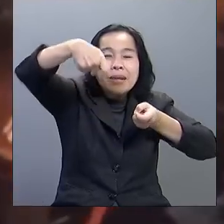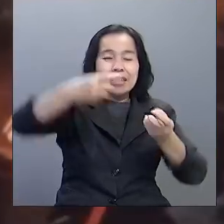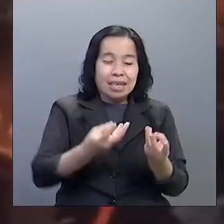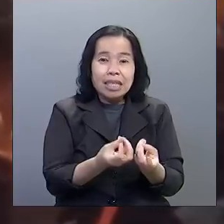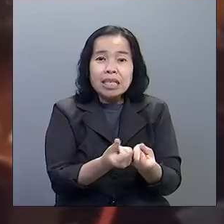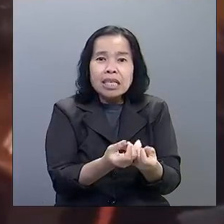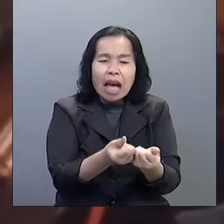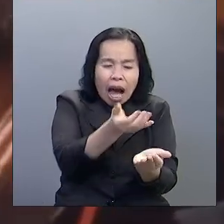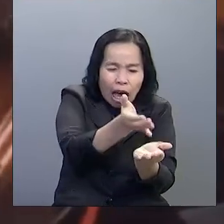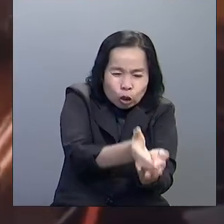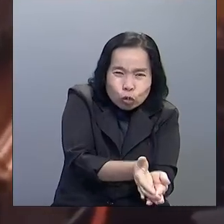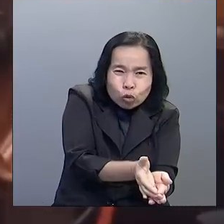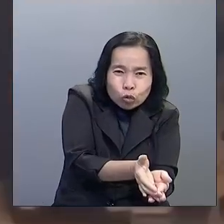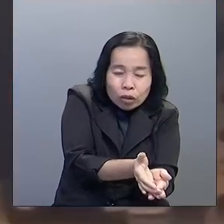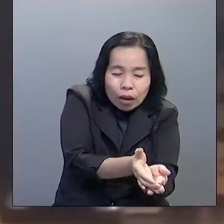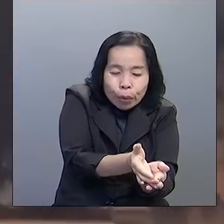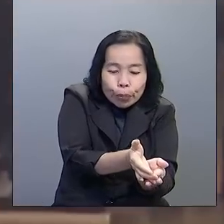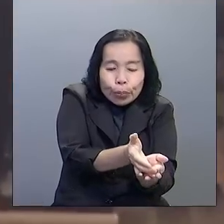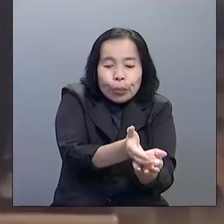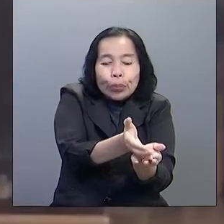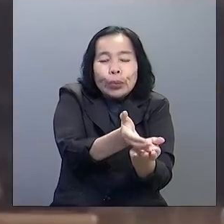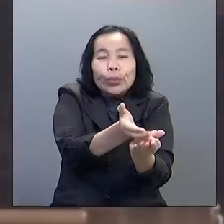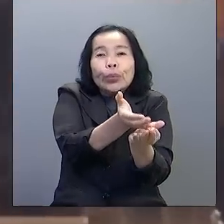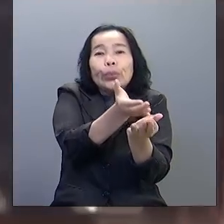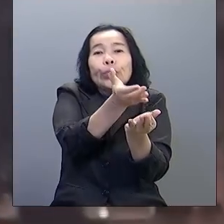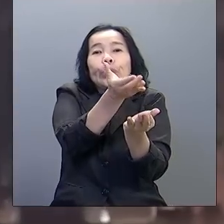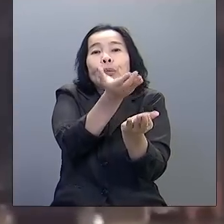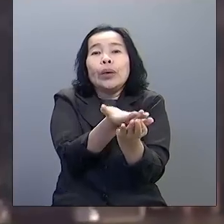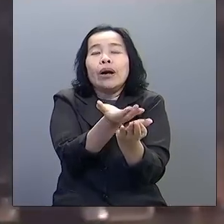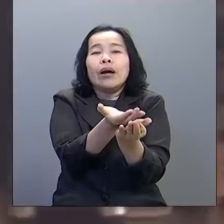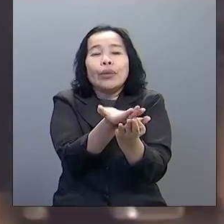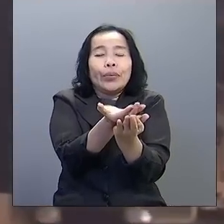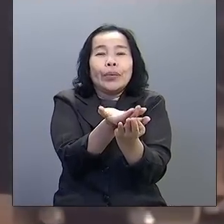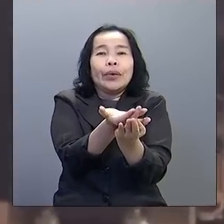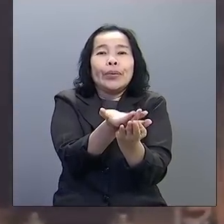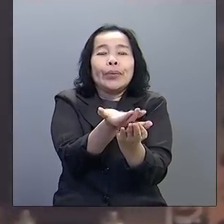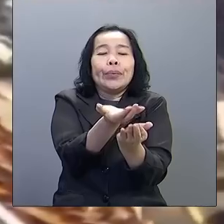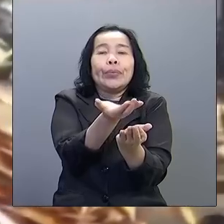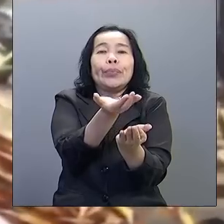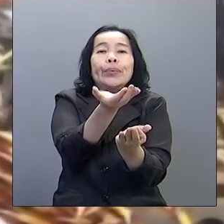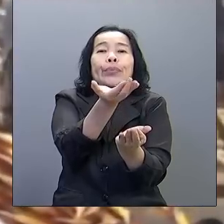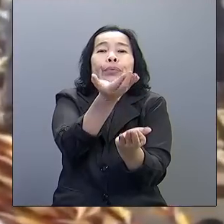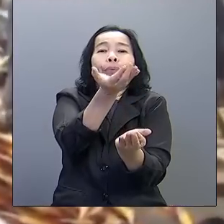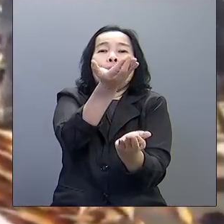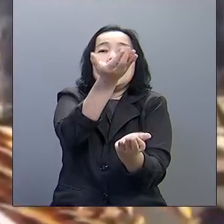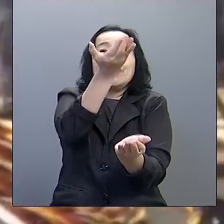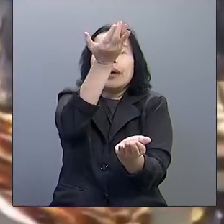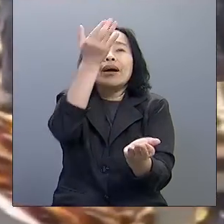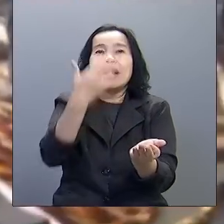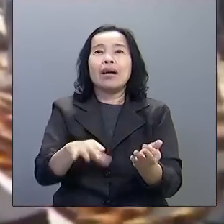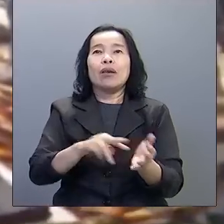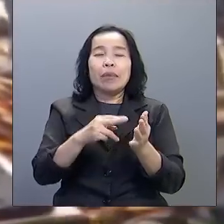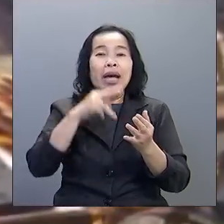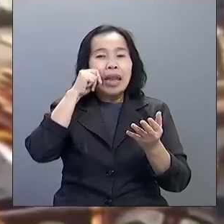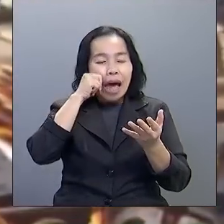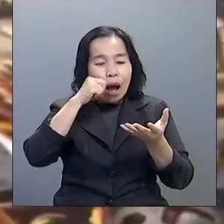มอยู่ประมาณ1เมตรพอเรือทรงตัวกลางน้ำได้เรือไม่เอียงก็ค่อยๆกว้านดึงจนพ้นน้ำสูบน้ำ